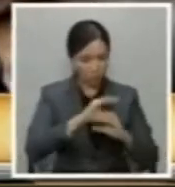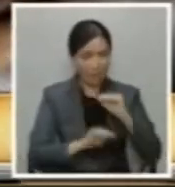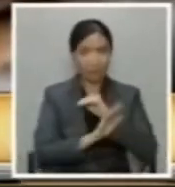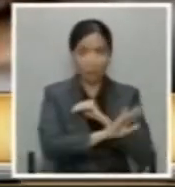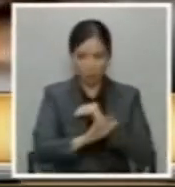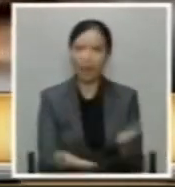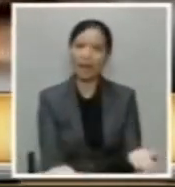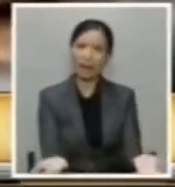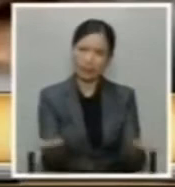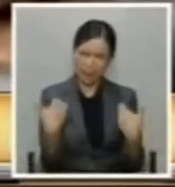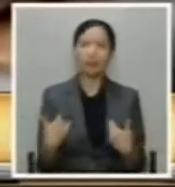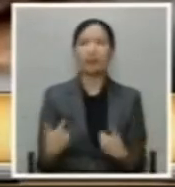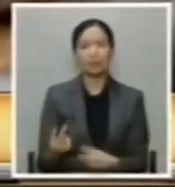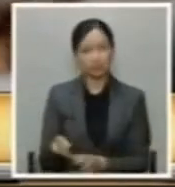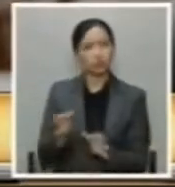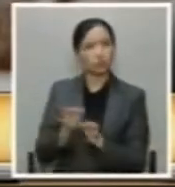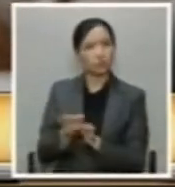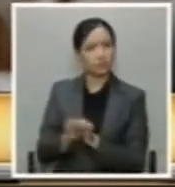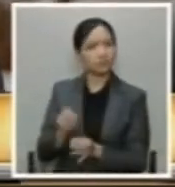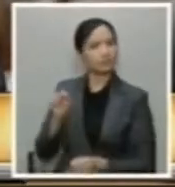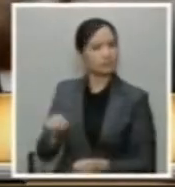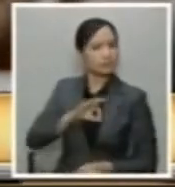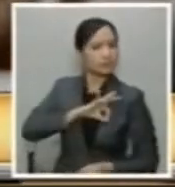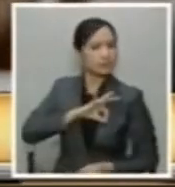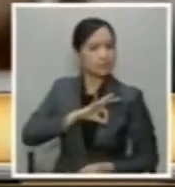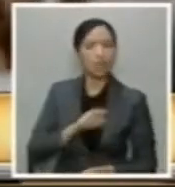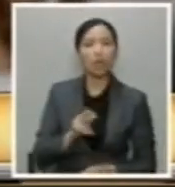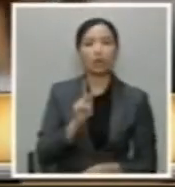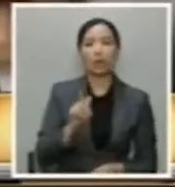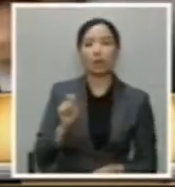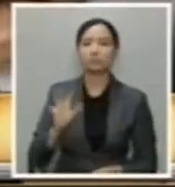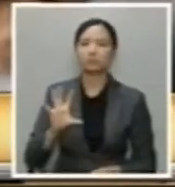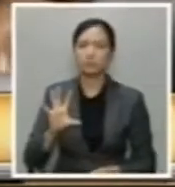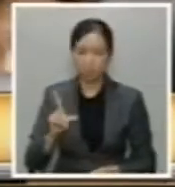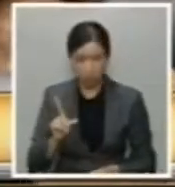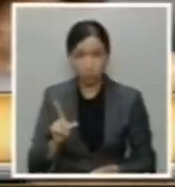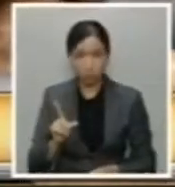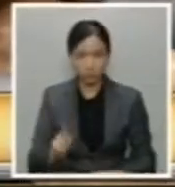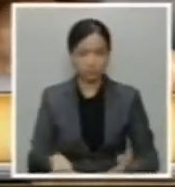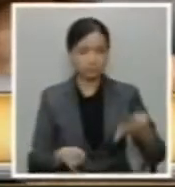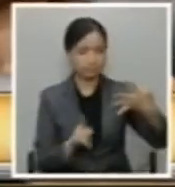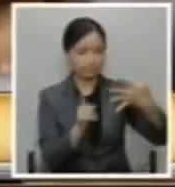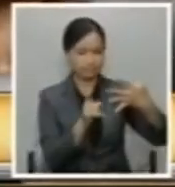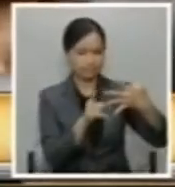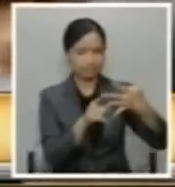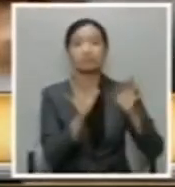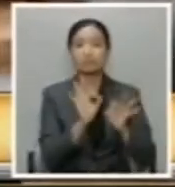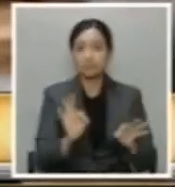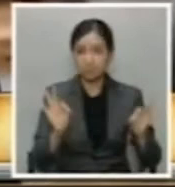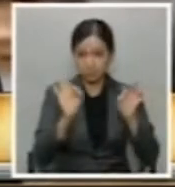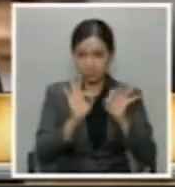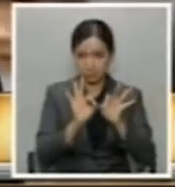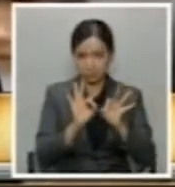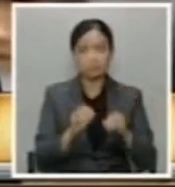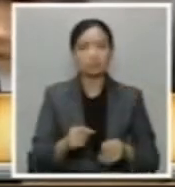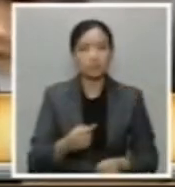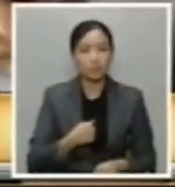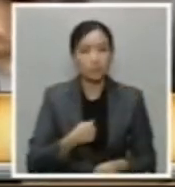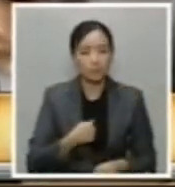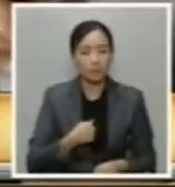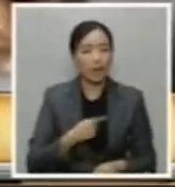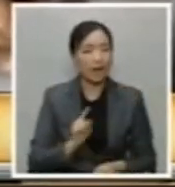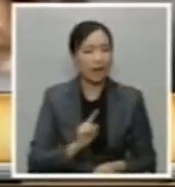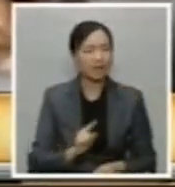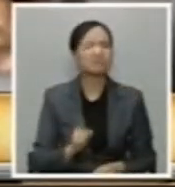ลเนี่ยเข้ามามีส่วนในการเป็นสมาชิกกอช.ด้วยประเด็นที่2สำคัญครับผมขอเรียกว่